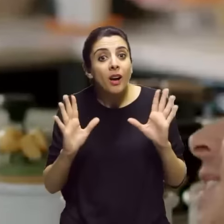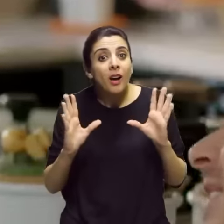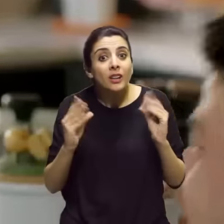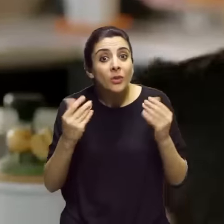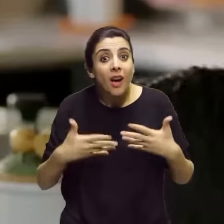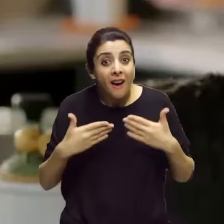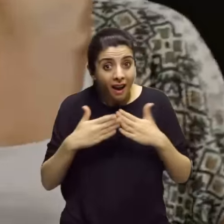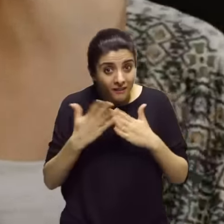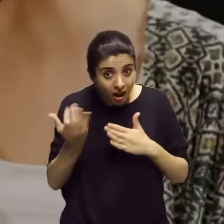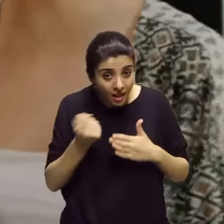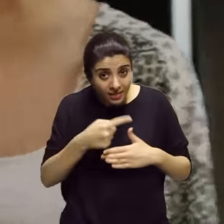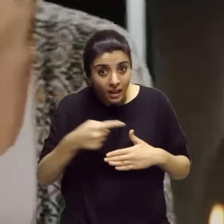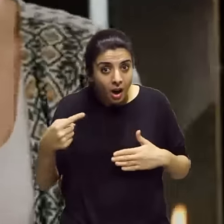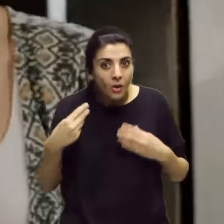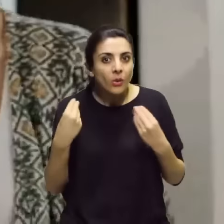Daire.